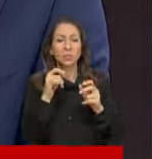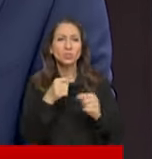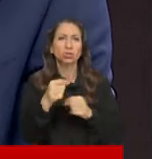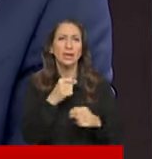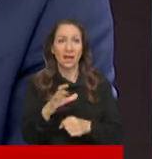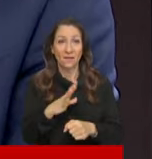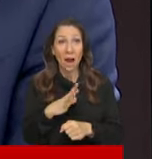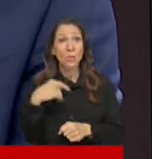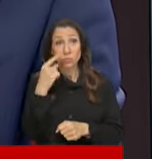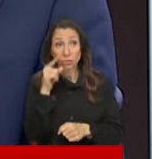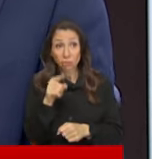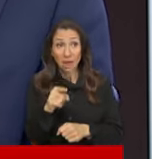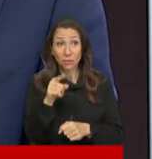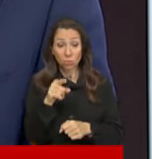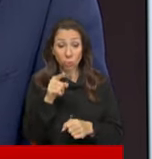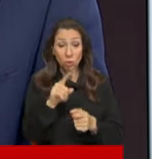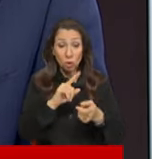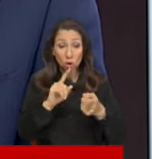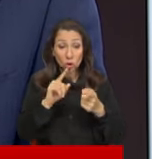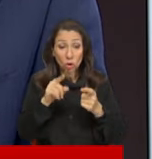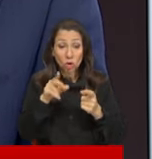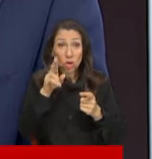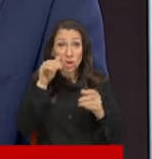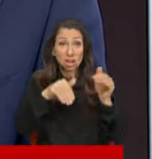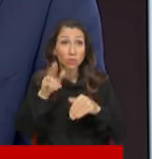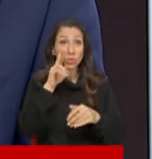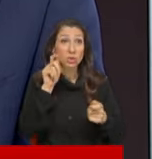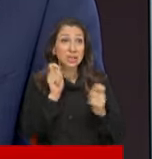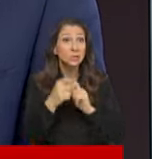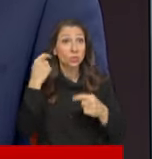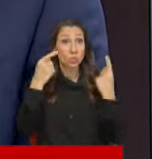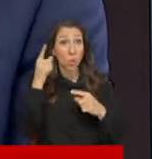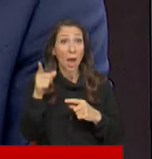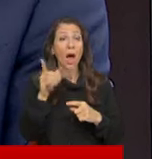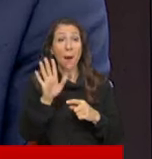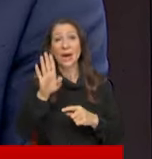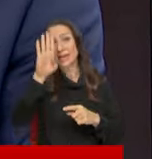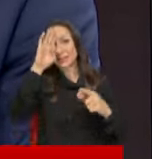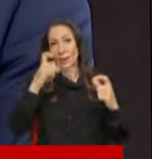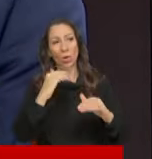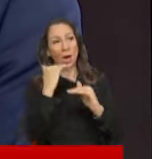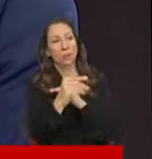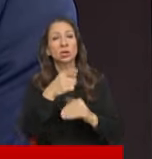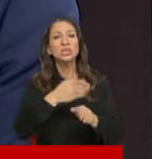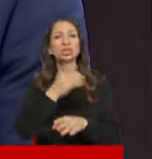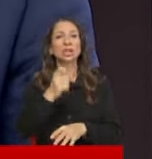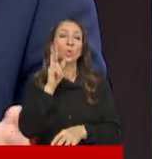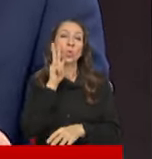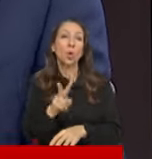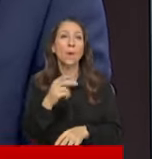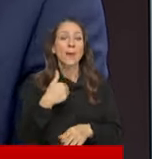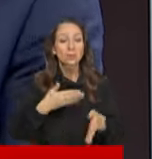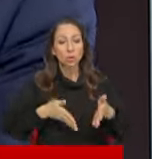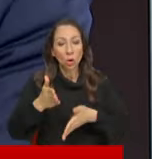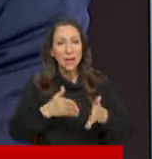ediyoruz Dolayısıyla bu yöntemlerle seçim sonucunu değiştireceklerini düşünüyorlar ama İstanbul halkı bu gerçekleri görüyor Ben